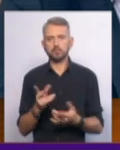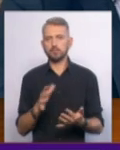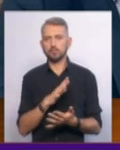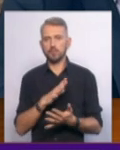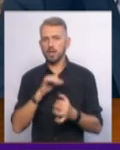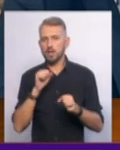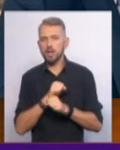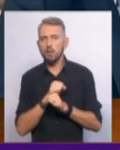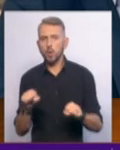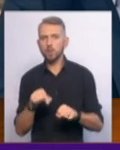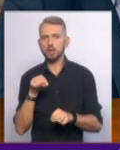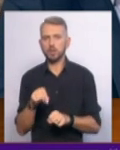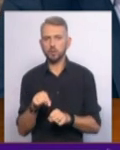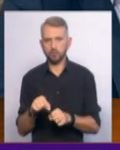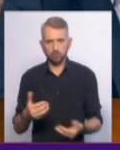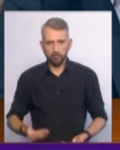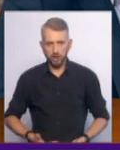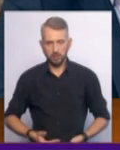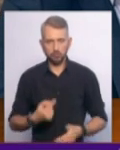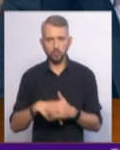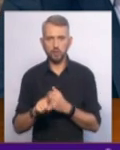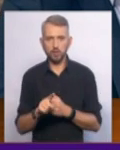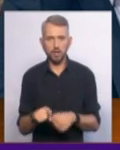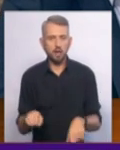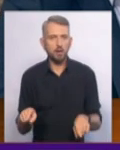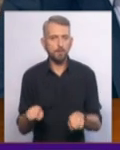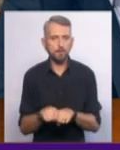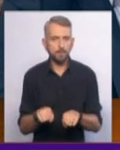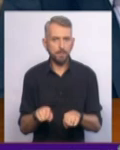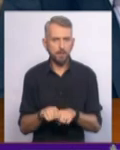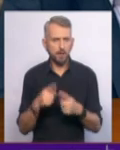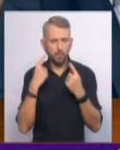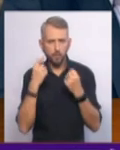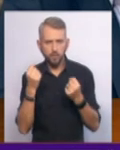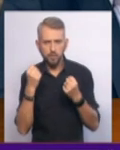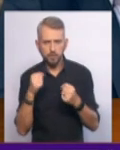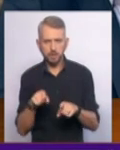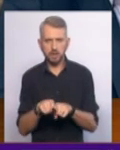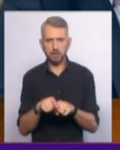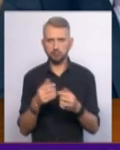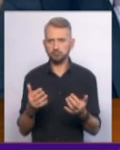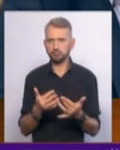не можна тут просто жити, тому що така гучність,